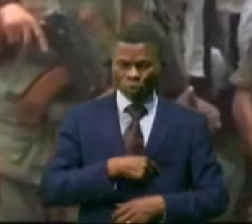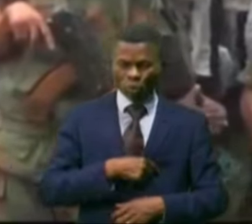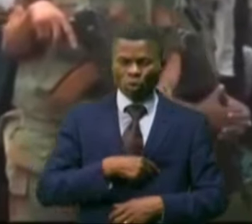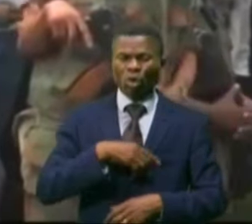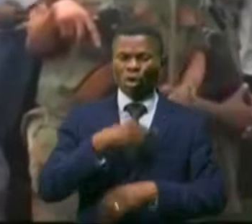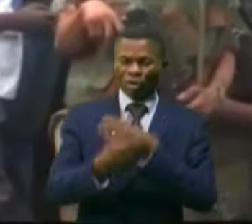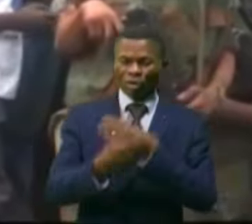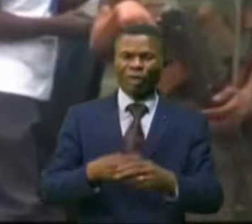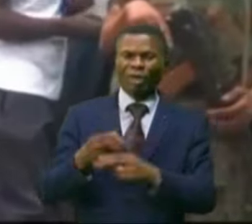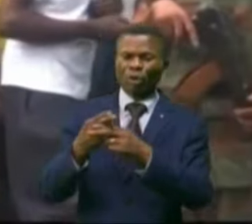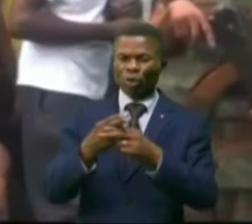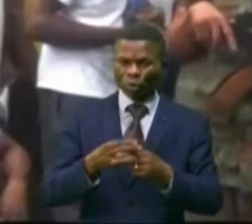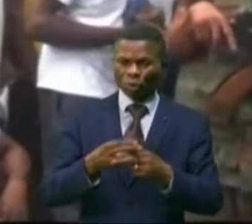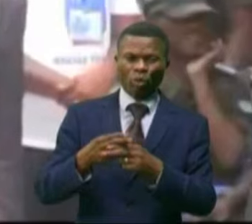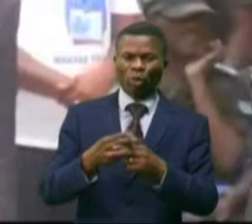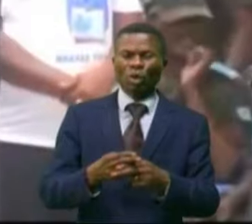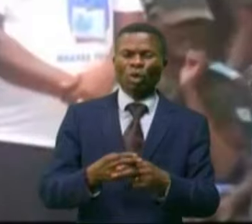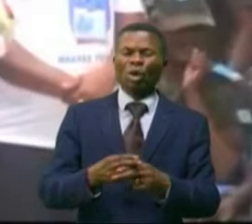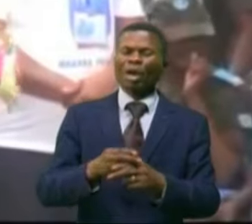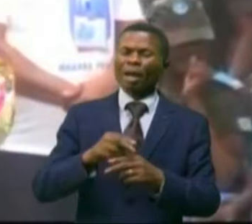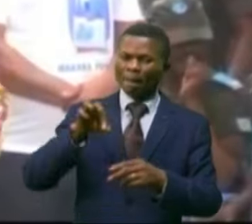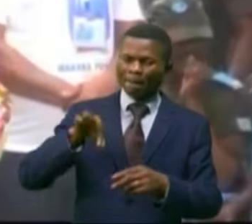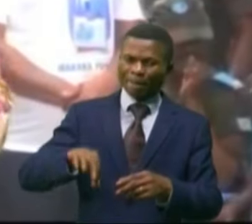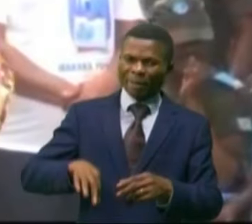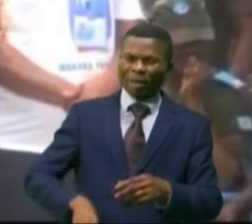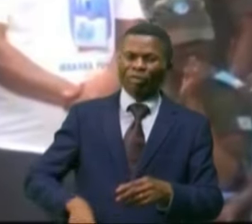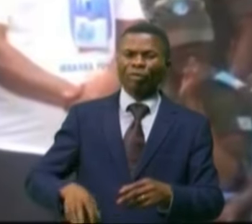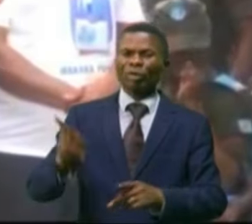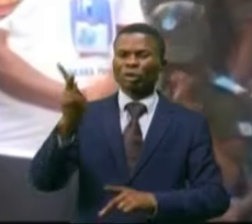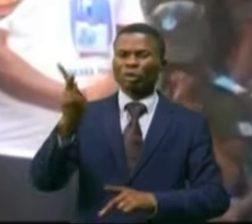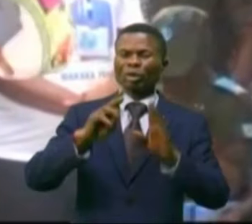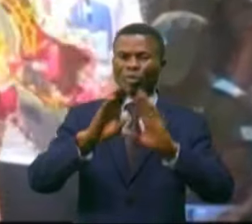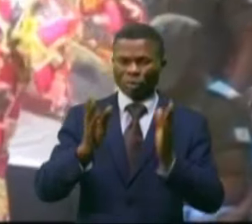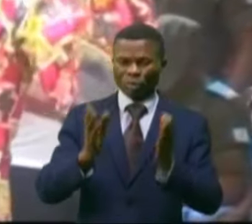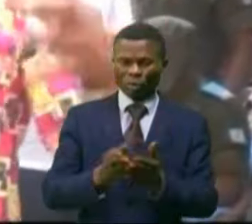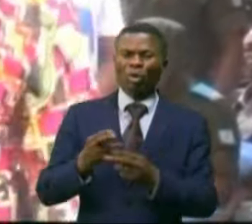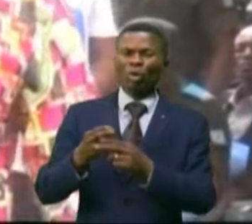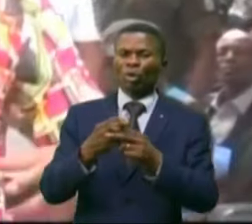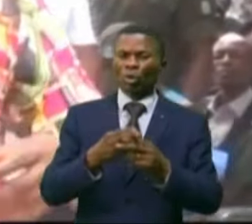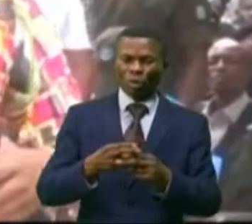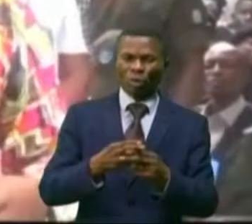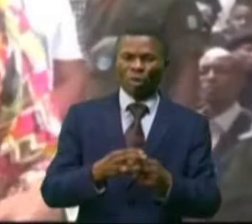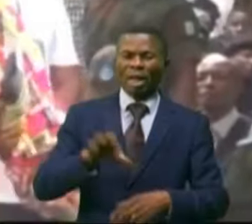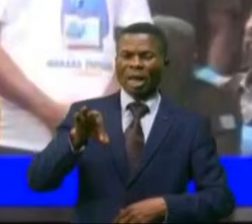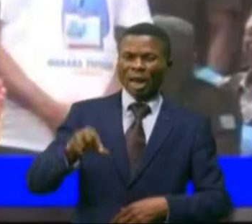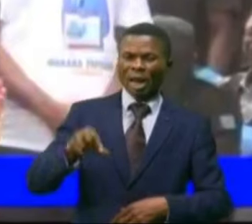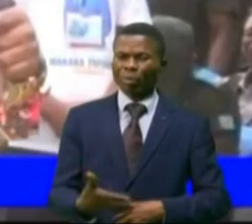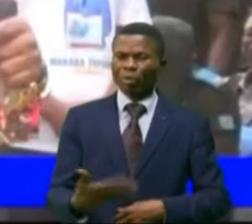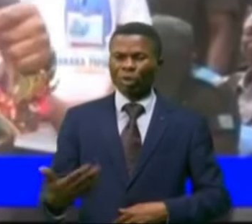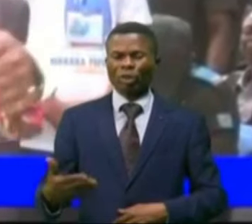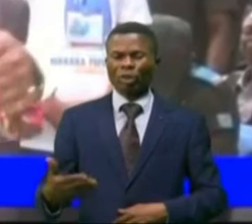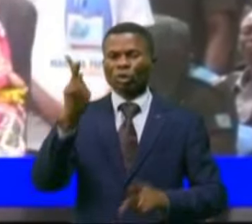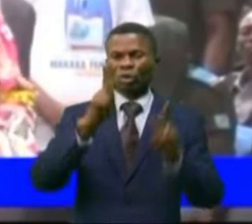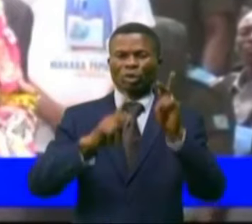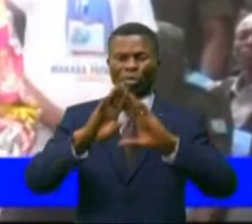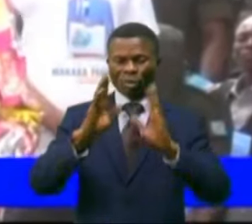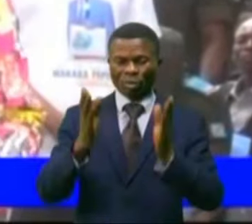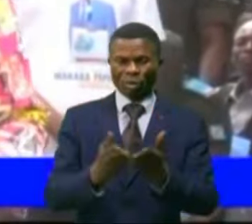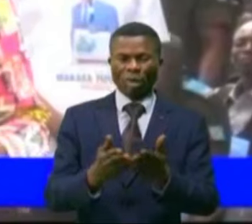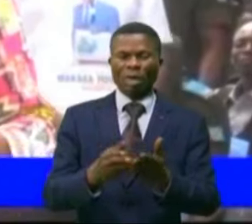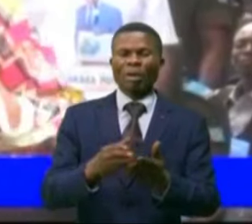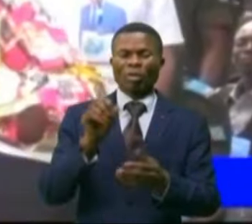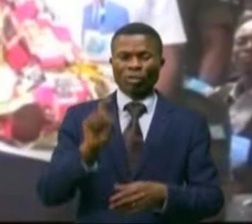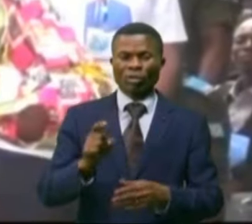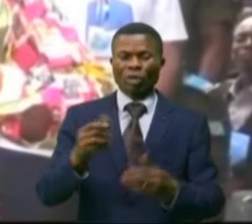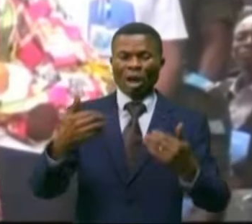une sécurité garantie à la population, une sécurité au bien de la population. Voilà pourquoi il faudrait qu'on ait